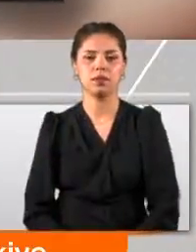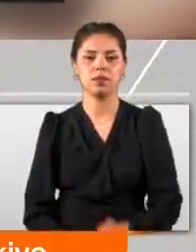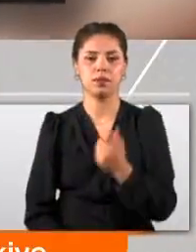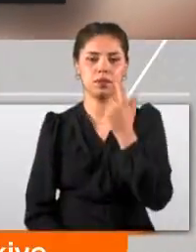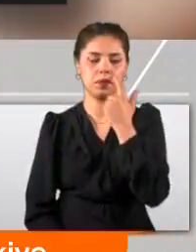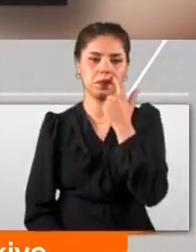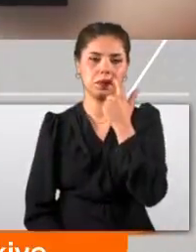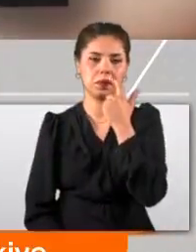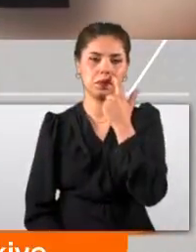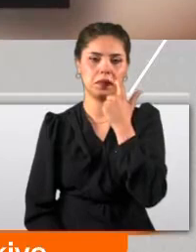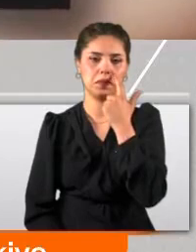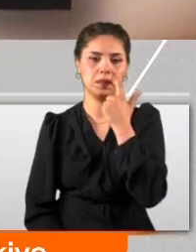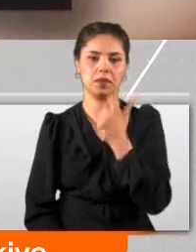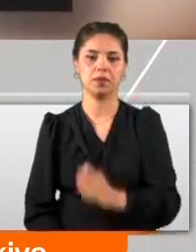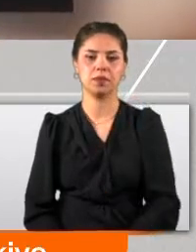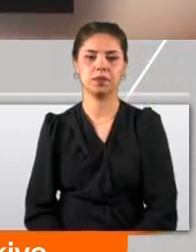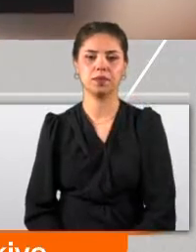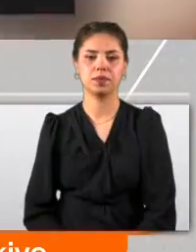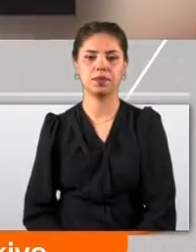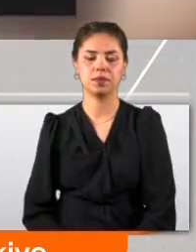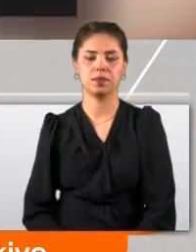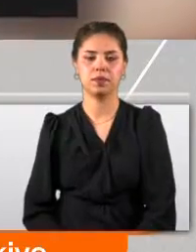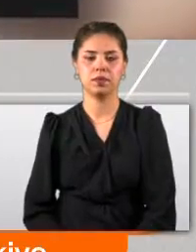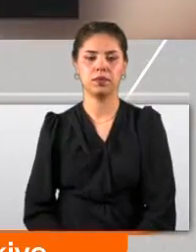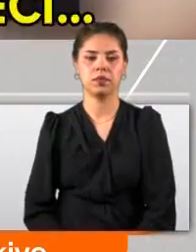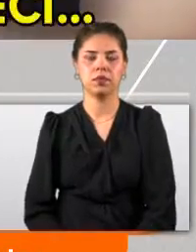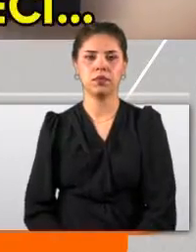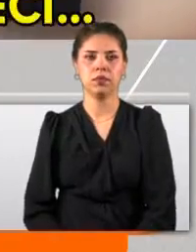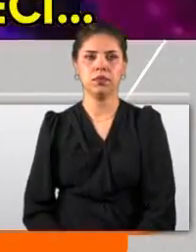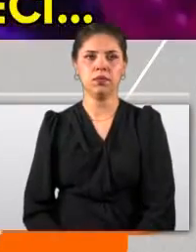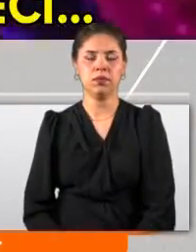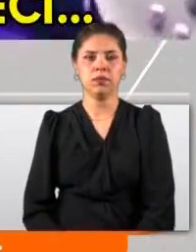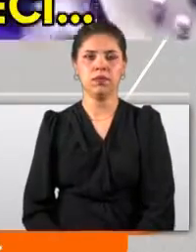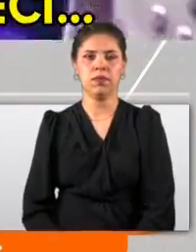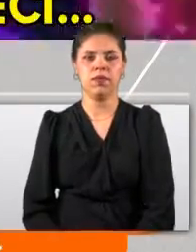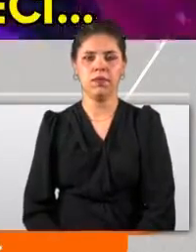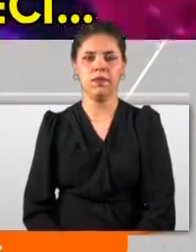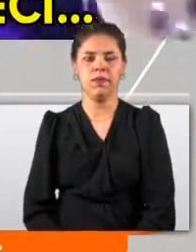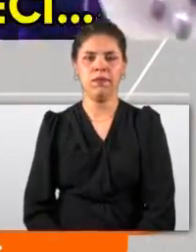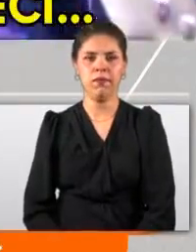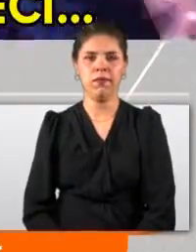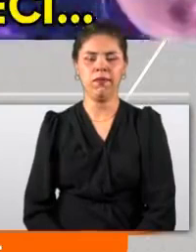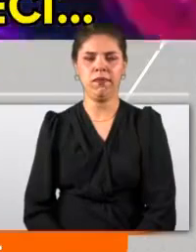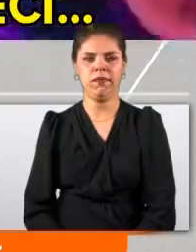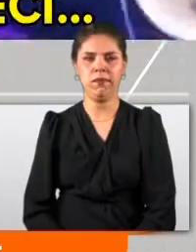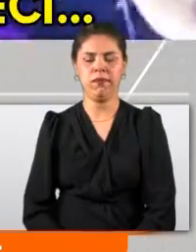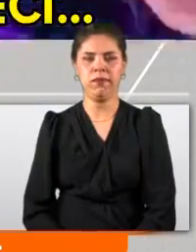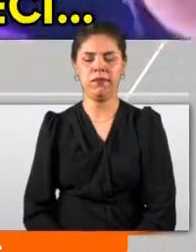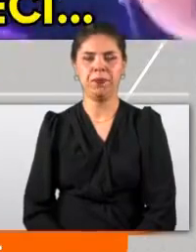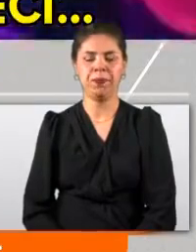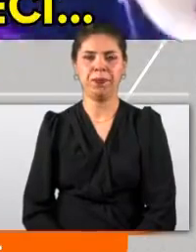bakım tedavisi devam etmektedir. Ancak yoğun bir ilaç tedavisi uygulandığı için böbrekleri ve ciğerlerine